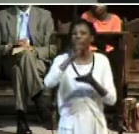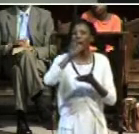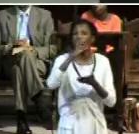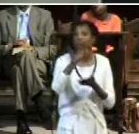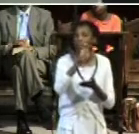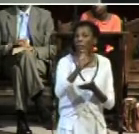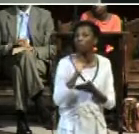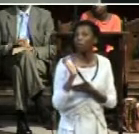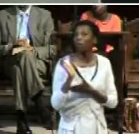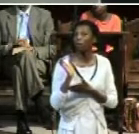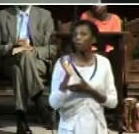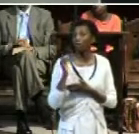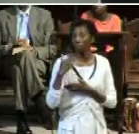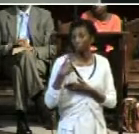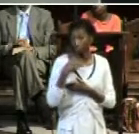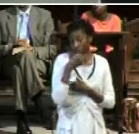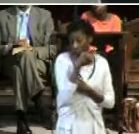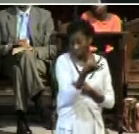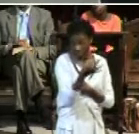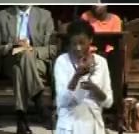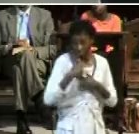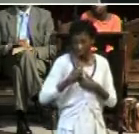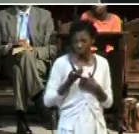qui pardonne les péchés ?